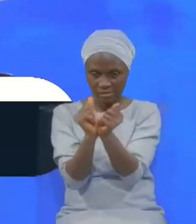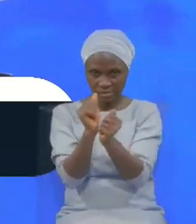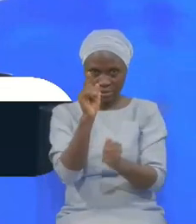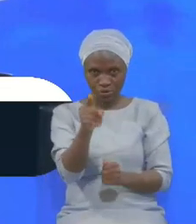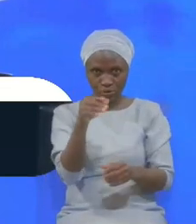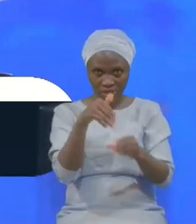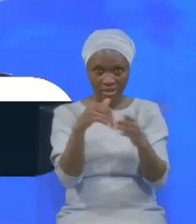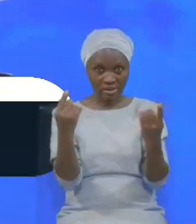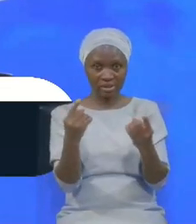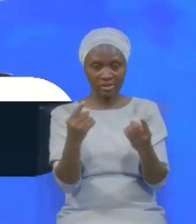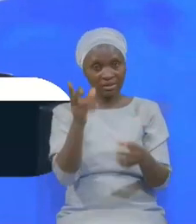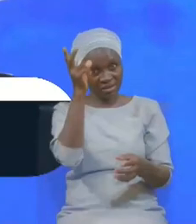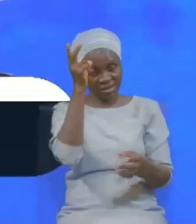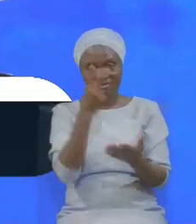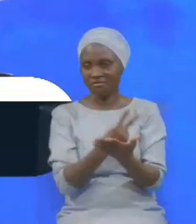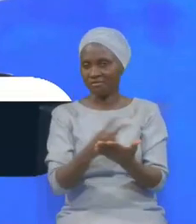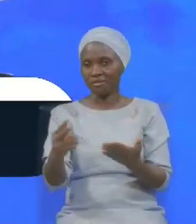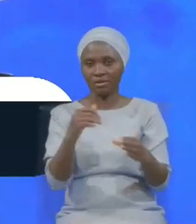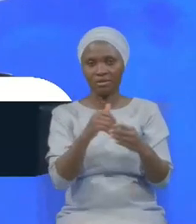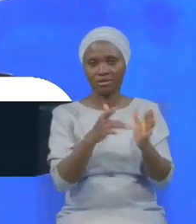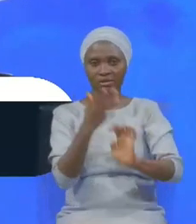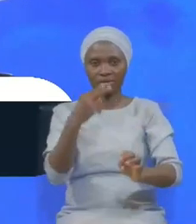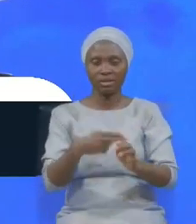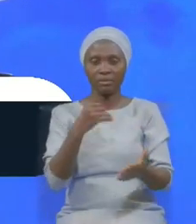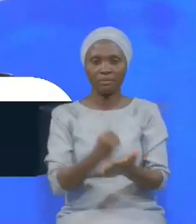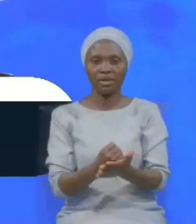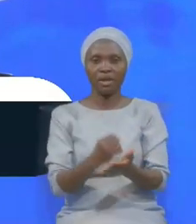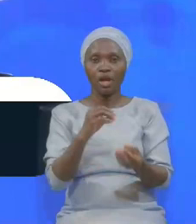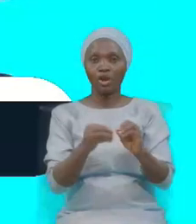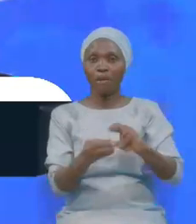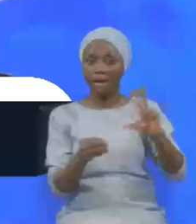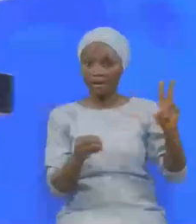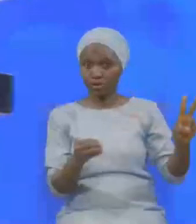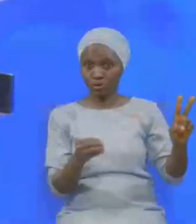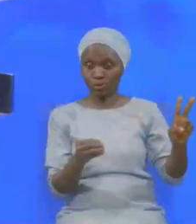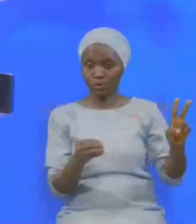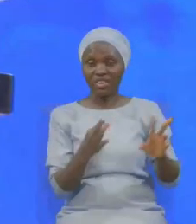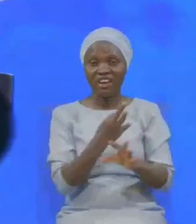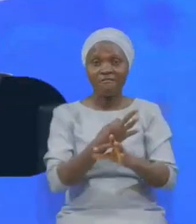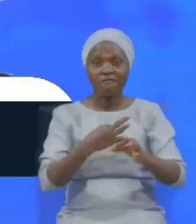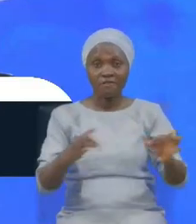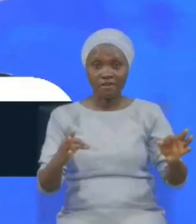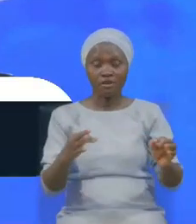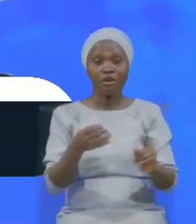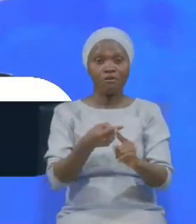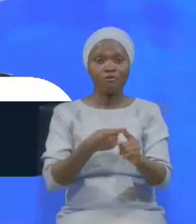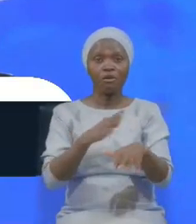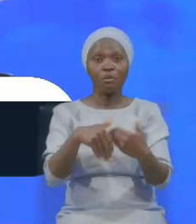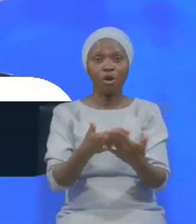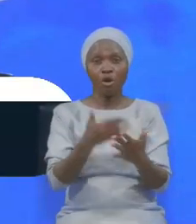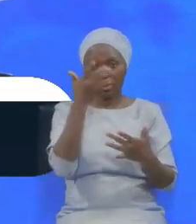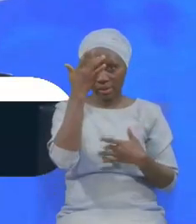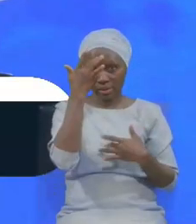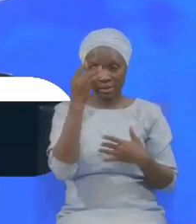péché-là. Le diable a échoué. Numéro 2, la libération de toutes les